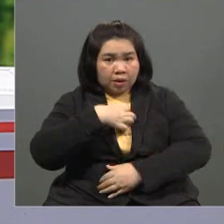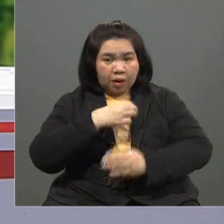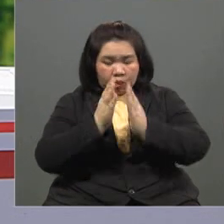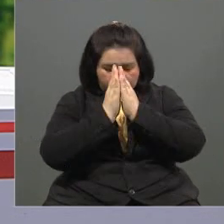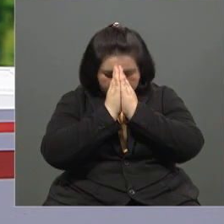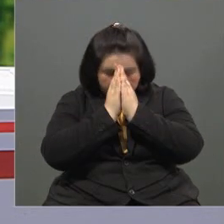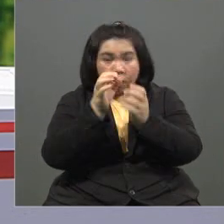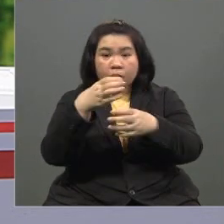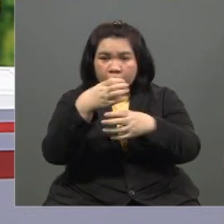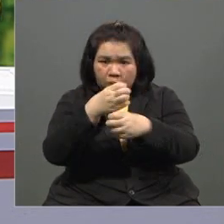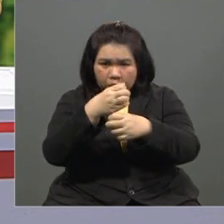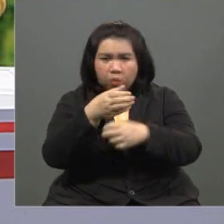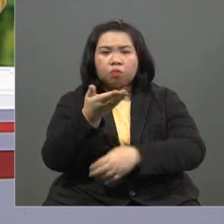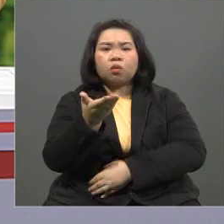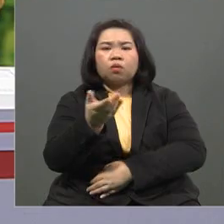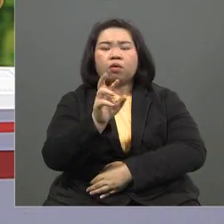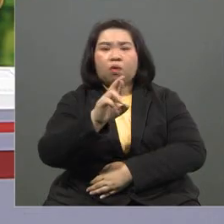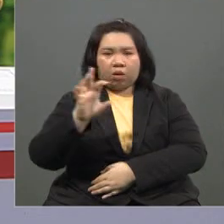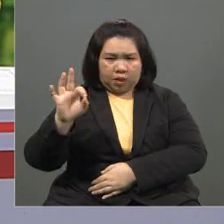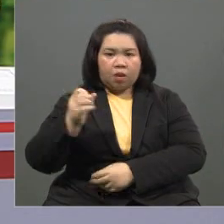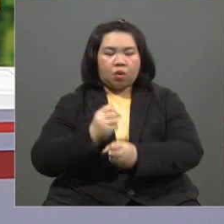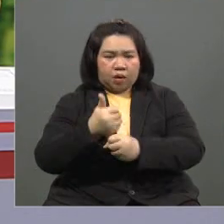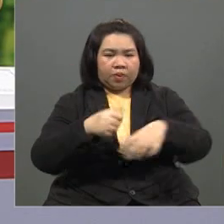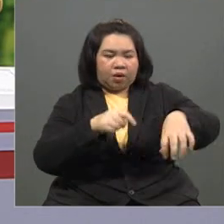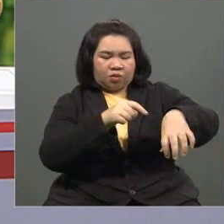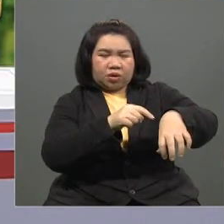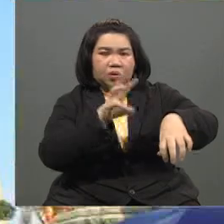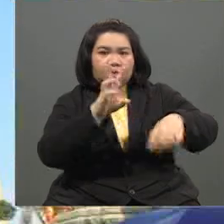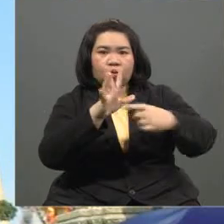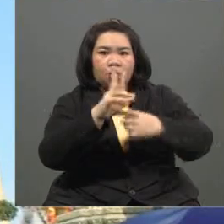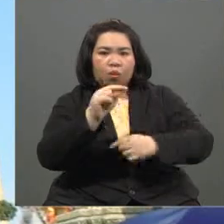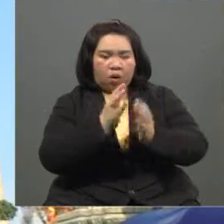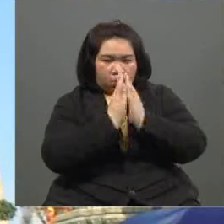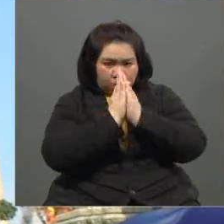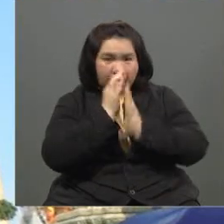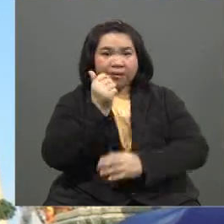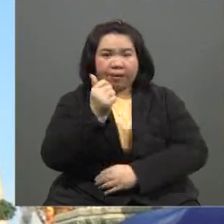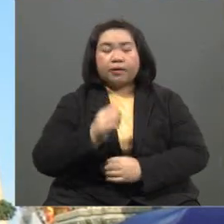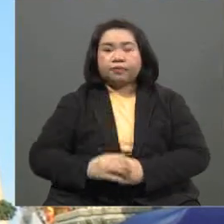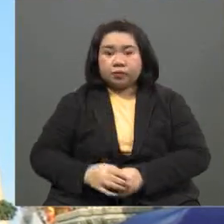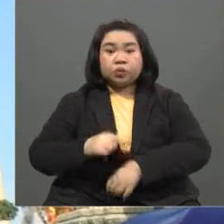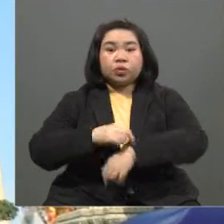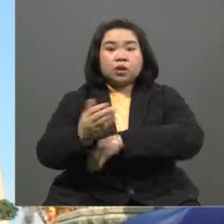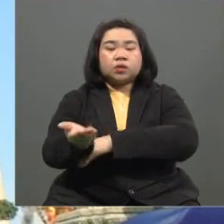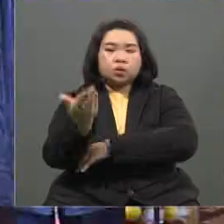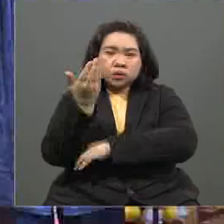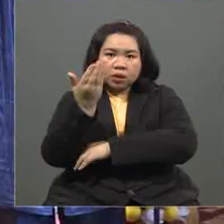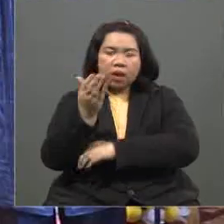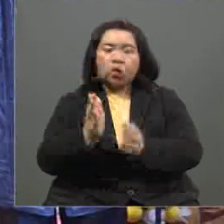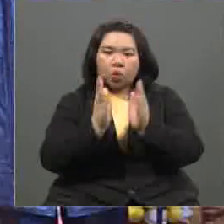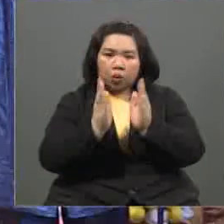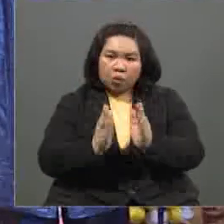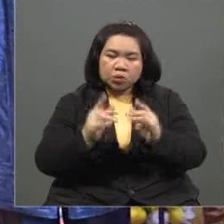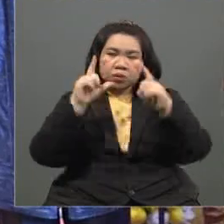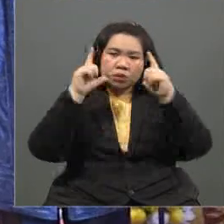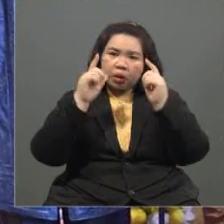9ณปราสาทพระเทพบิดรในพระบรมมหาราชวังค่ะโดยบรรยากาศตั้งแต่ช่วงเช้าที่ผ่านมาก็มีบุคคลสำคัญคณะบุค